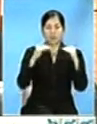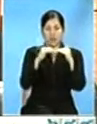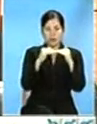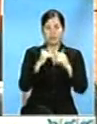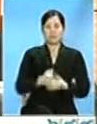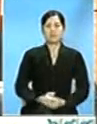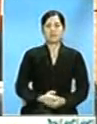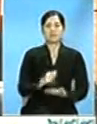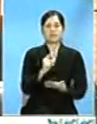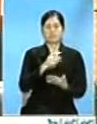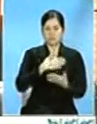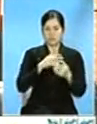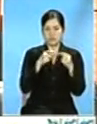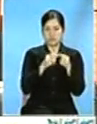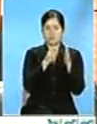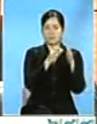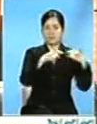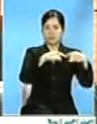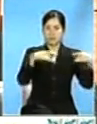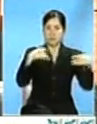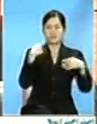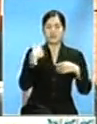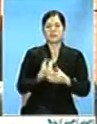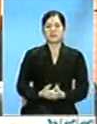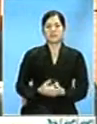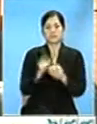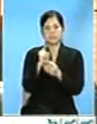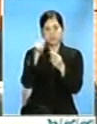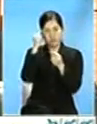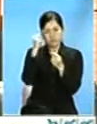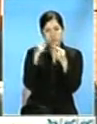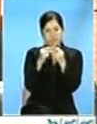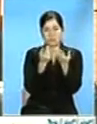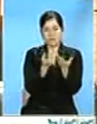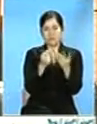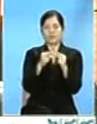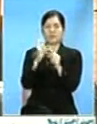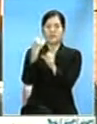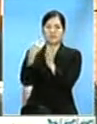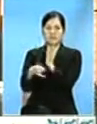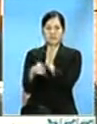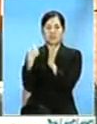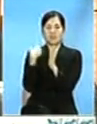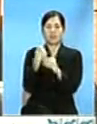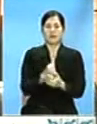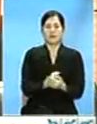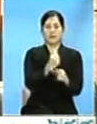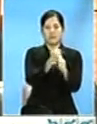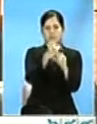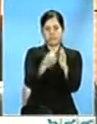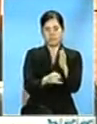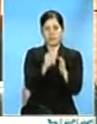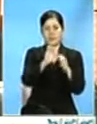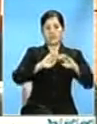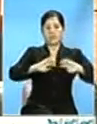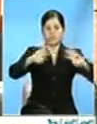ท่านจะเป็นฝ่ายค้านก็ดีนะครับต้องหาจุดผิดพลาดที่ไม่ซื่อสัตย์ของฝ่ายที่เป็นรัฐบาล